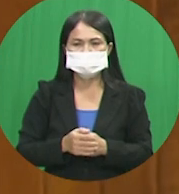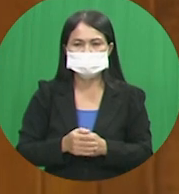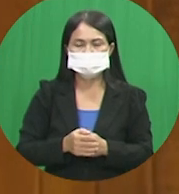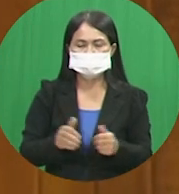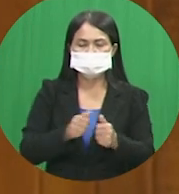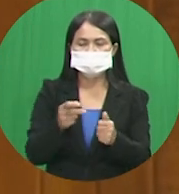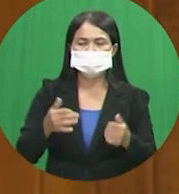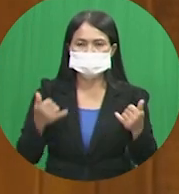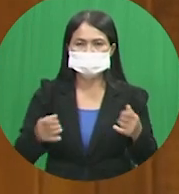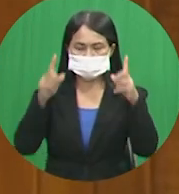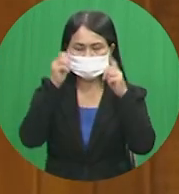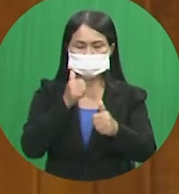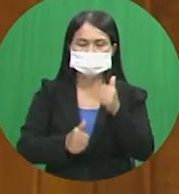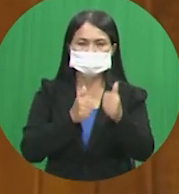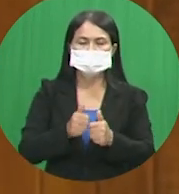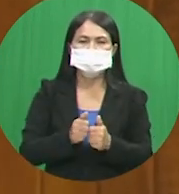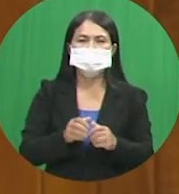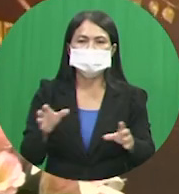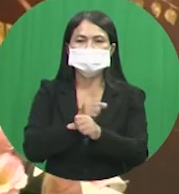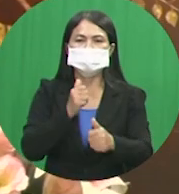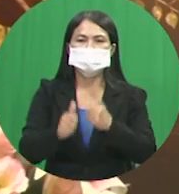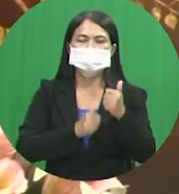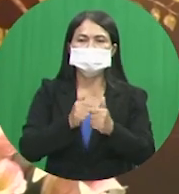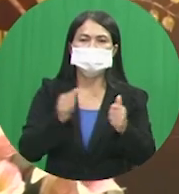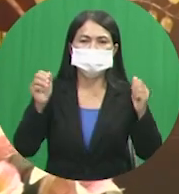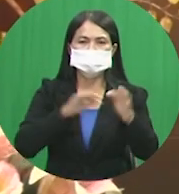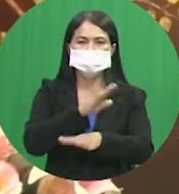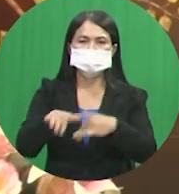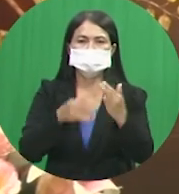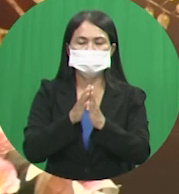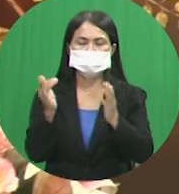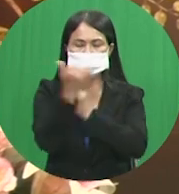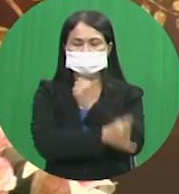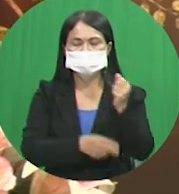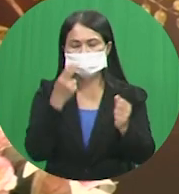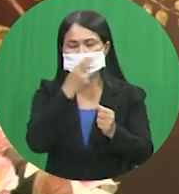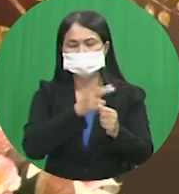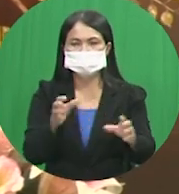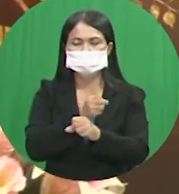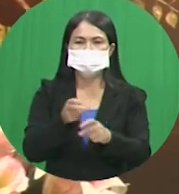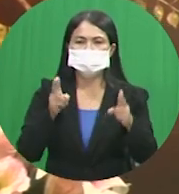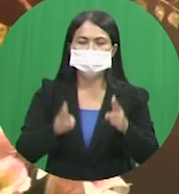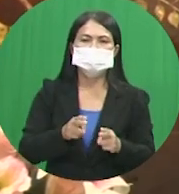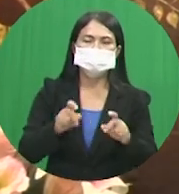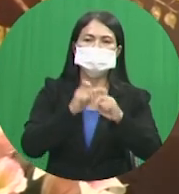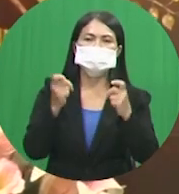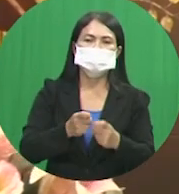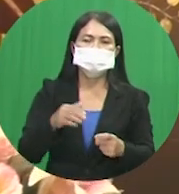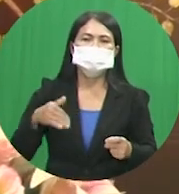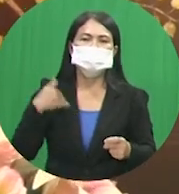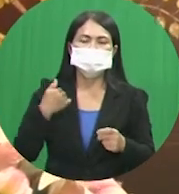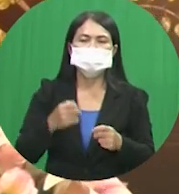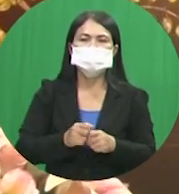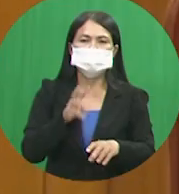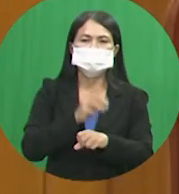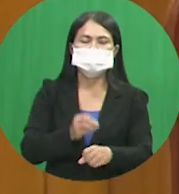จีมวยนี่ไอยูดอมรัฐมนตรีบานสำแดงในการออกุนจมปัวประเทศเวียดนามได้บานอนุญาตเอาเกณฑ์ประดิภูก